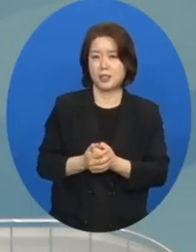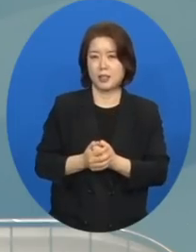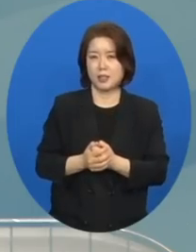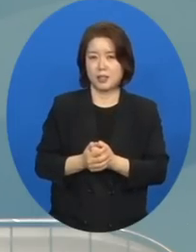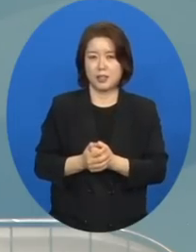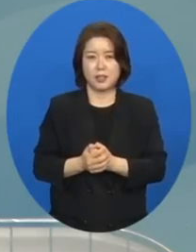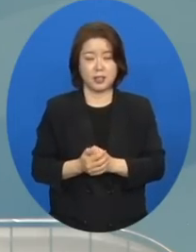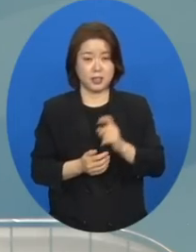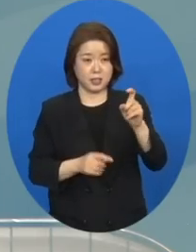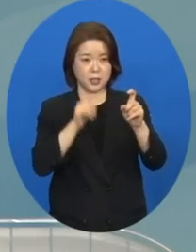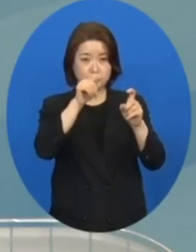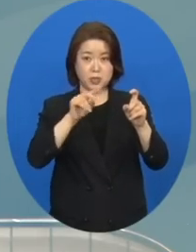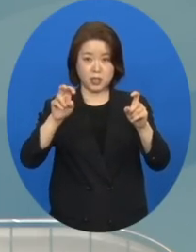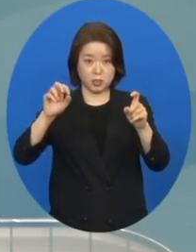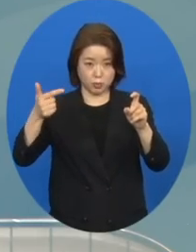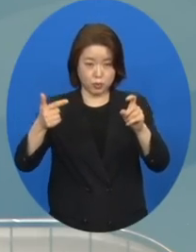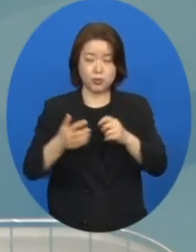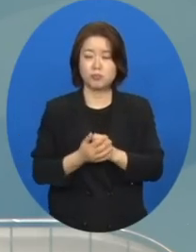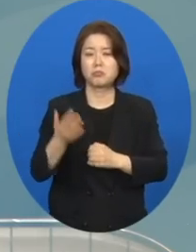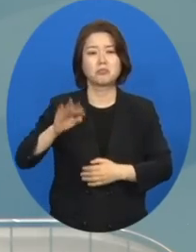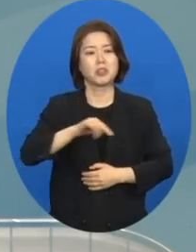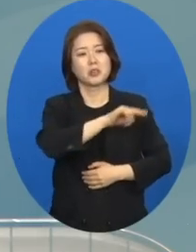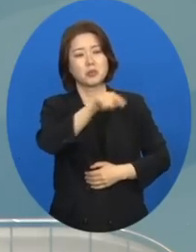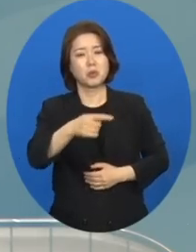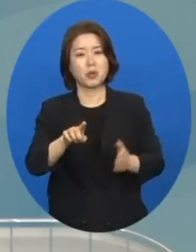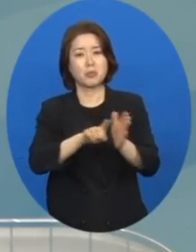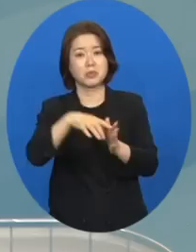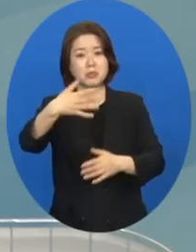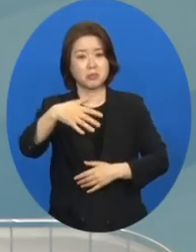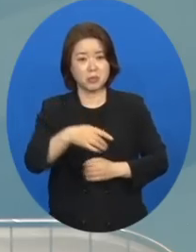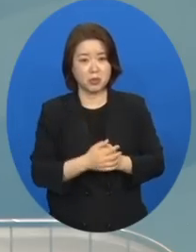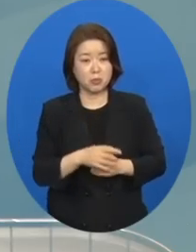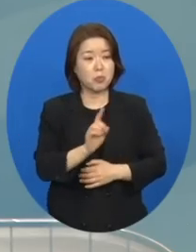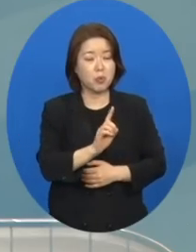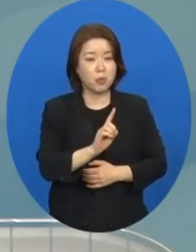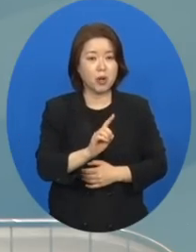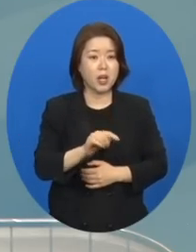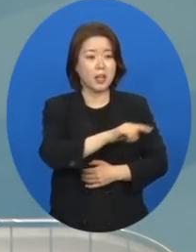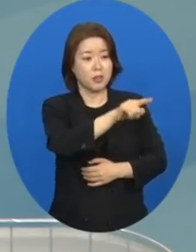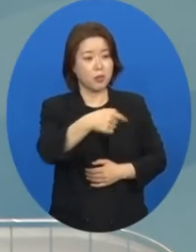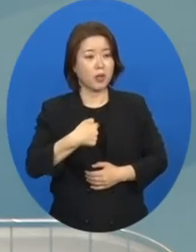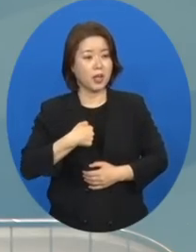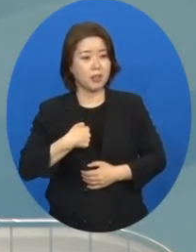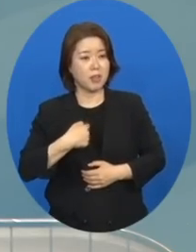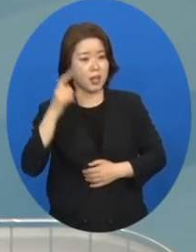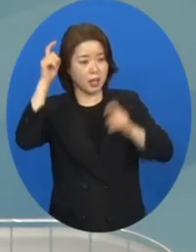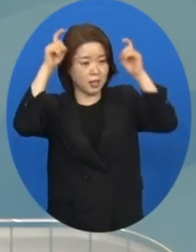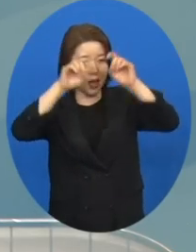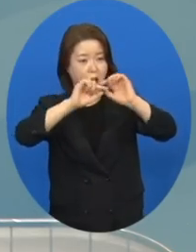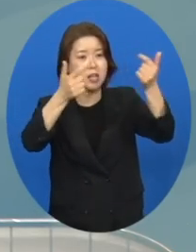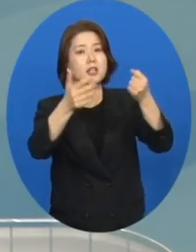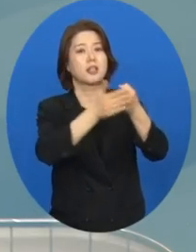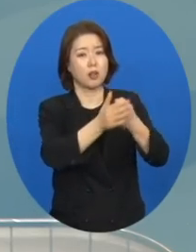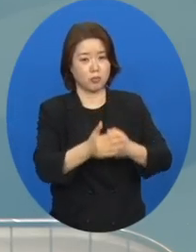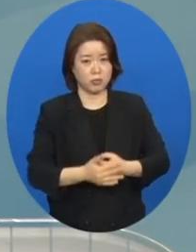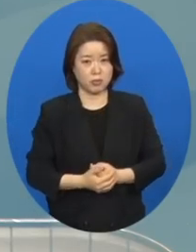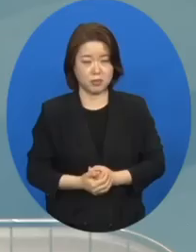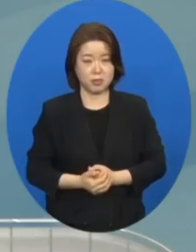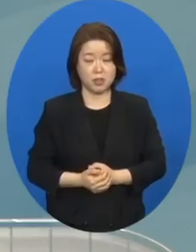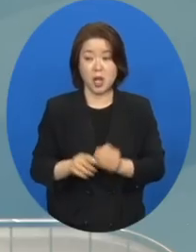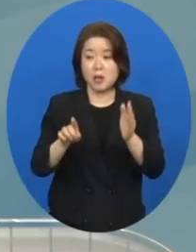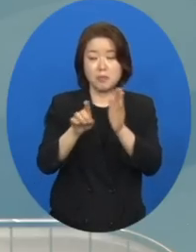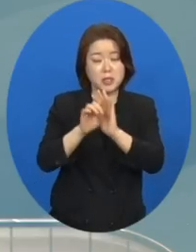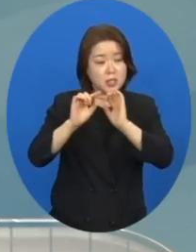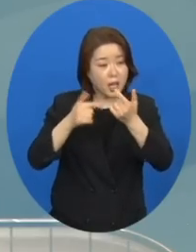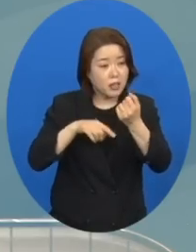이렇게 되어있어요 그런데 너희가 믿지 않는 것은 너희가 4 이 양이 아니기 때문이다 믿지 않아서